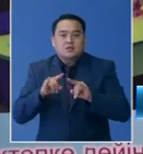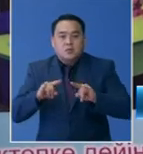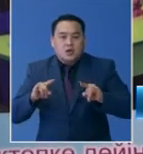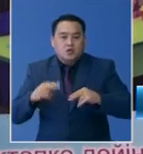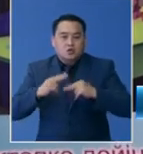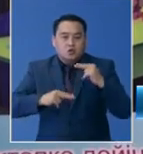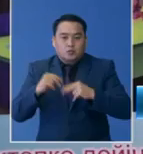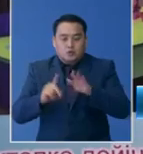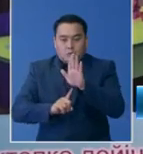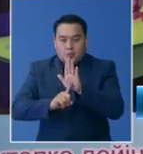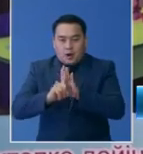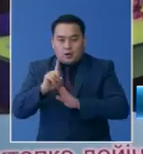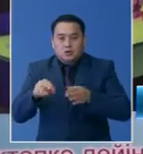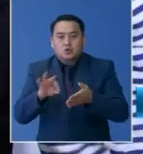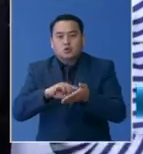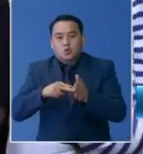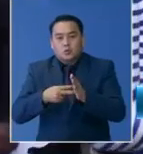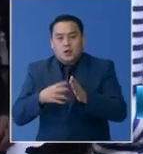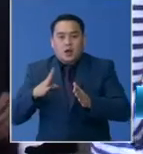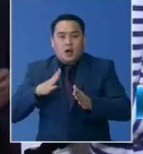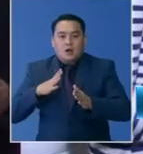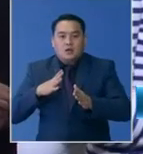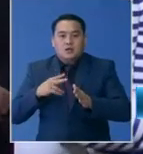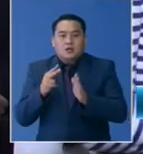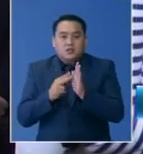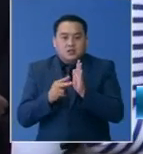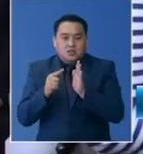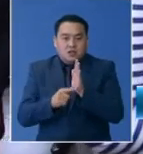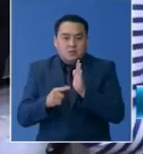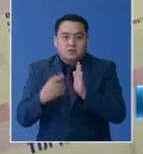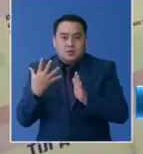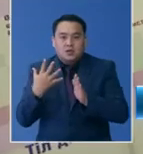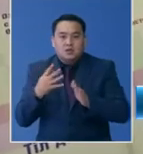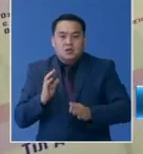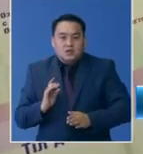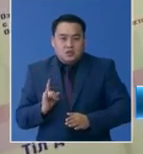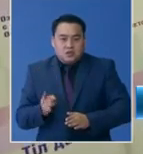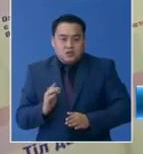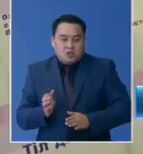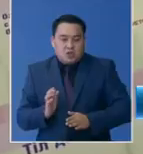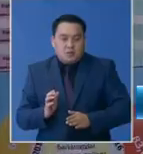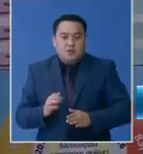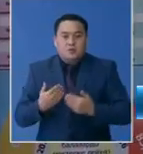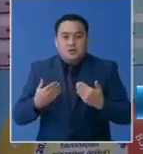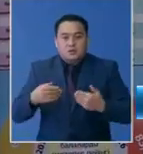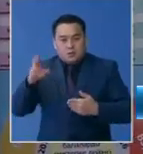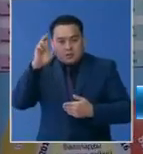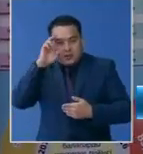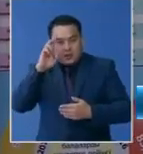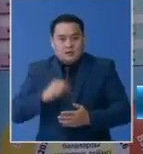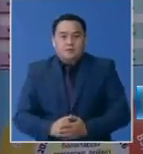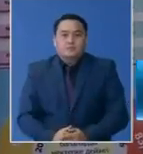мекеме жұмысын бастайды деп жоспарланған болатын. Оның 75-і жекеменшік, өзгесі мемлекеттік. Бүгінгі